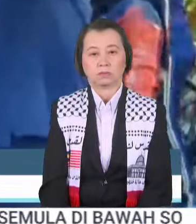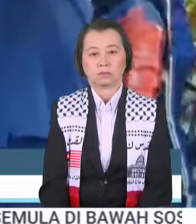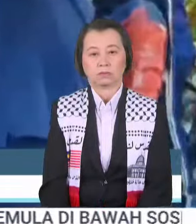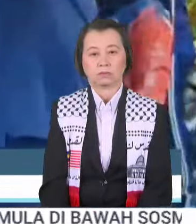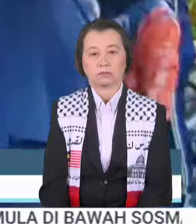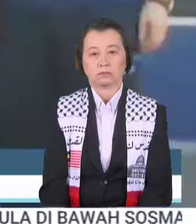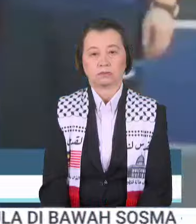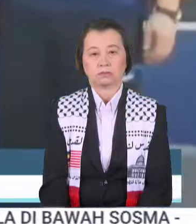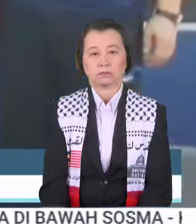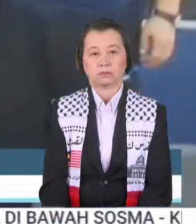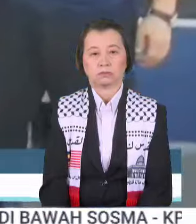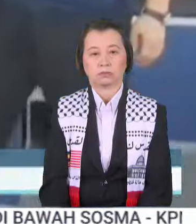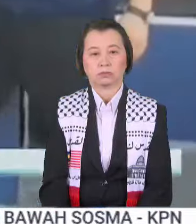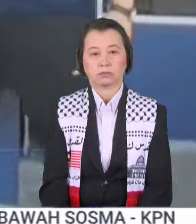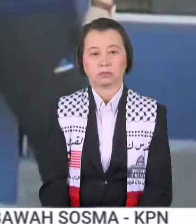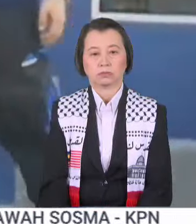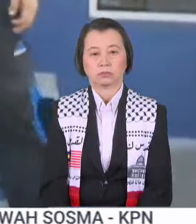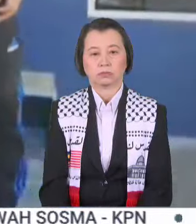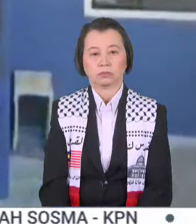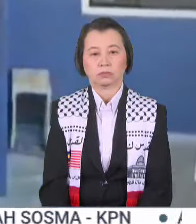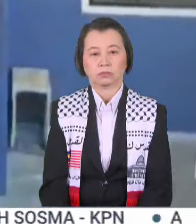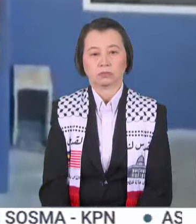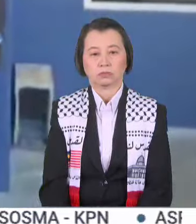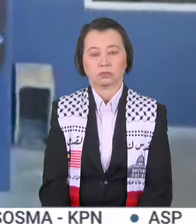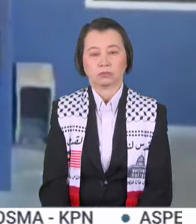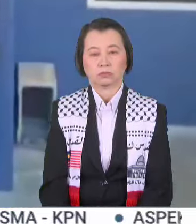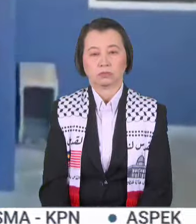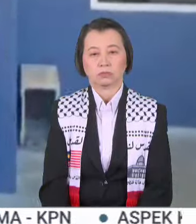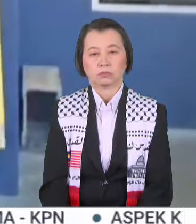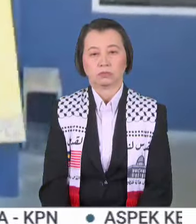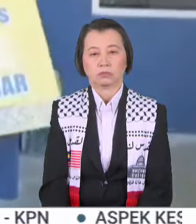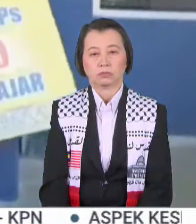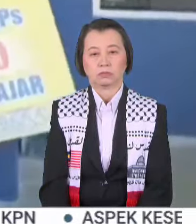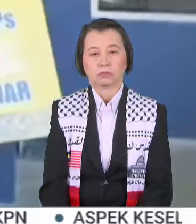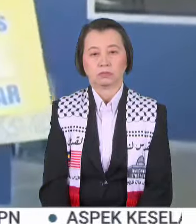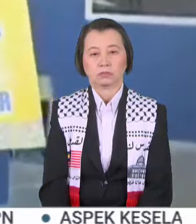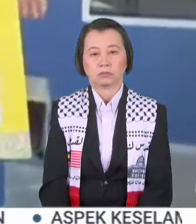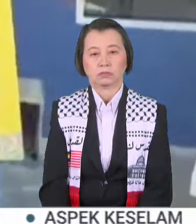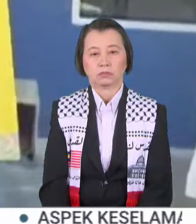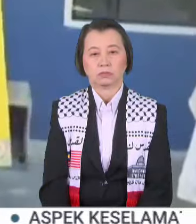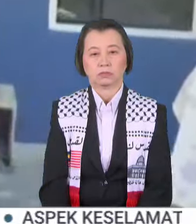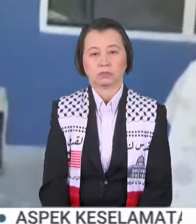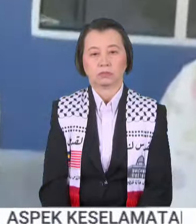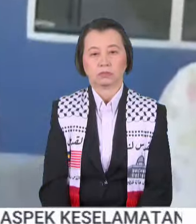Pengarah Jabatan Pendidikan Negeri Perlis.